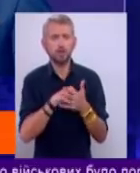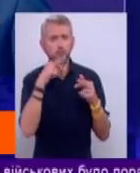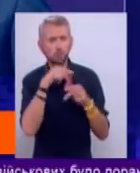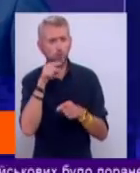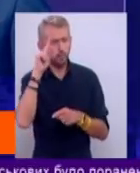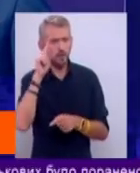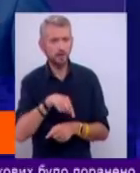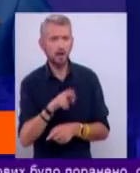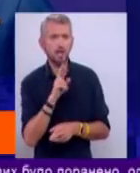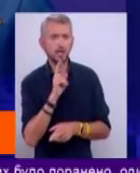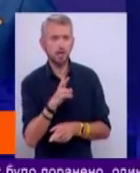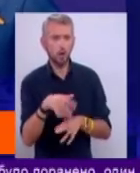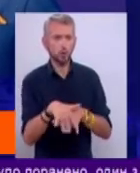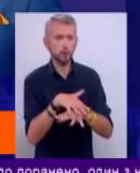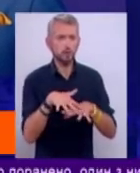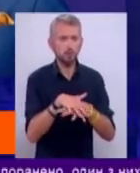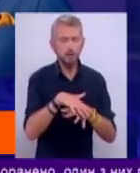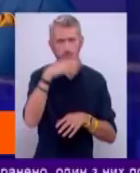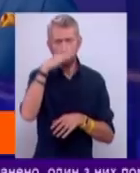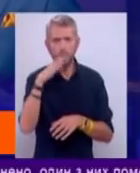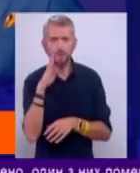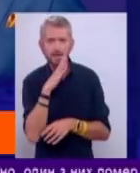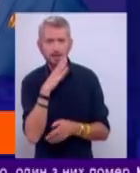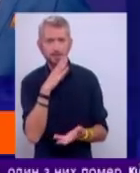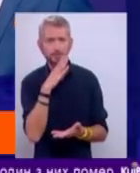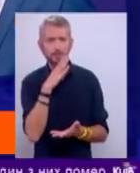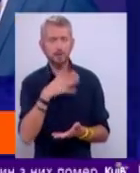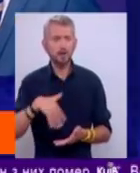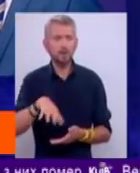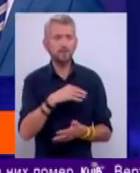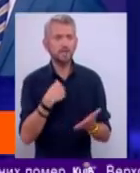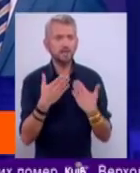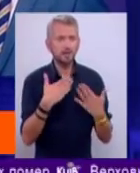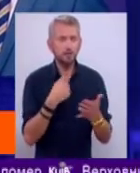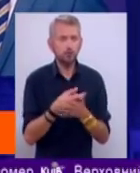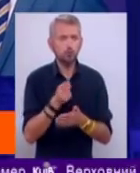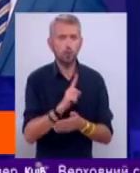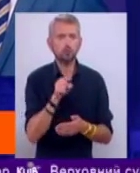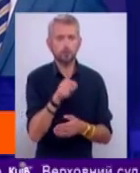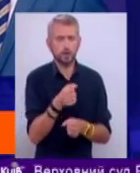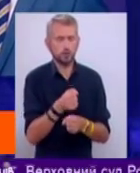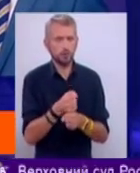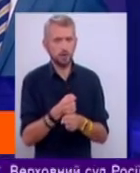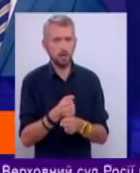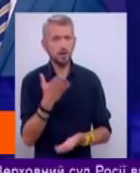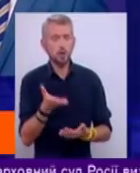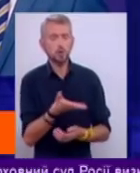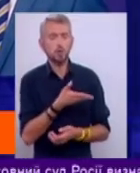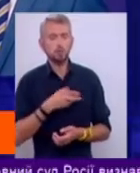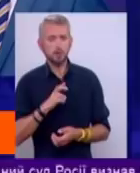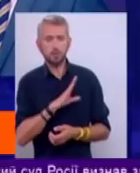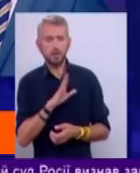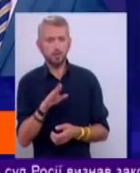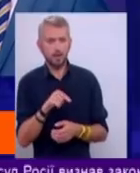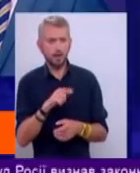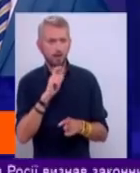знає, як суспільство, батьки, всі ставляться до того, що вона зробила. Якщо ми б не